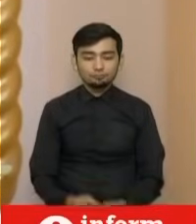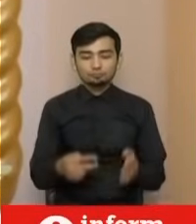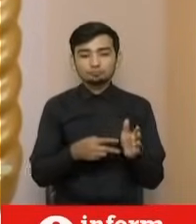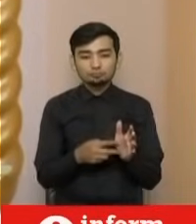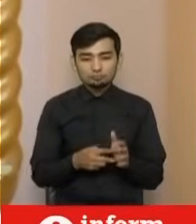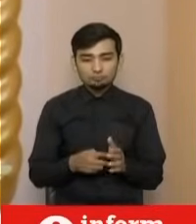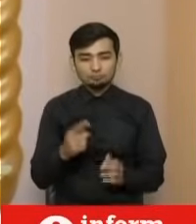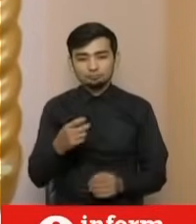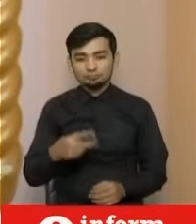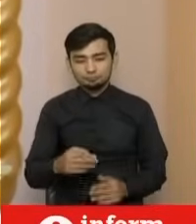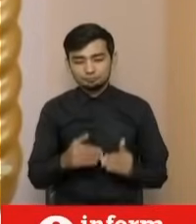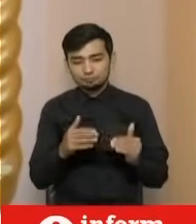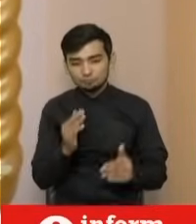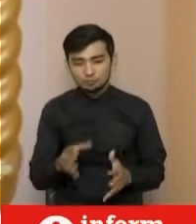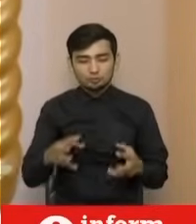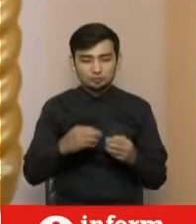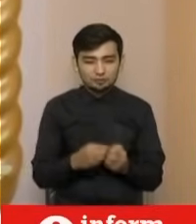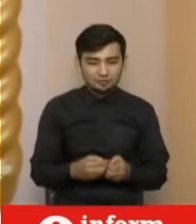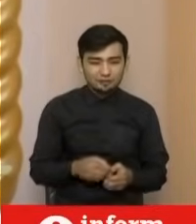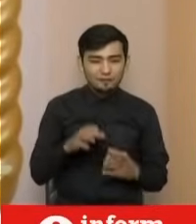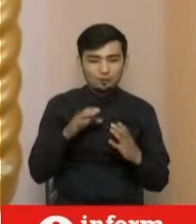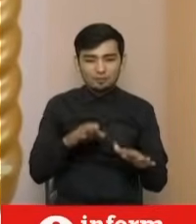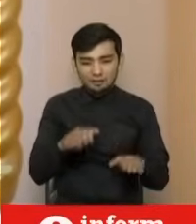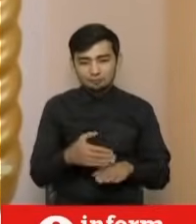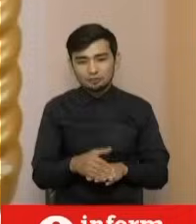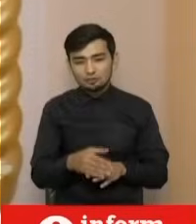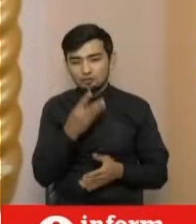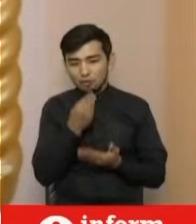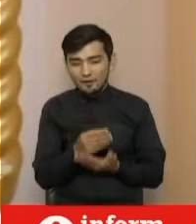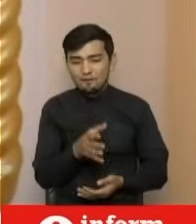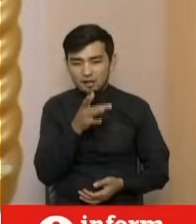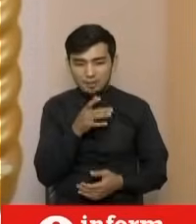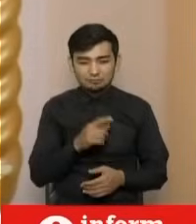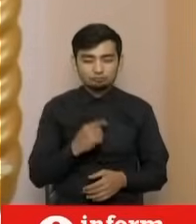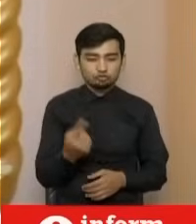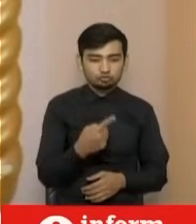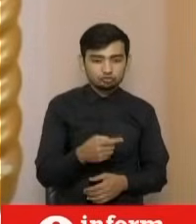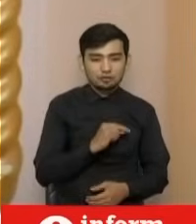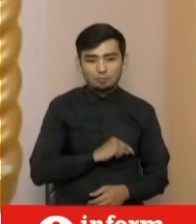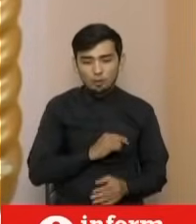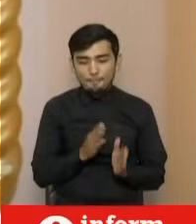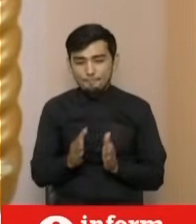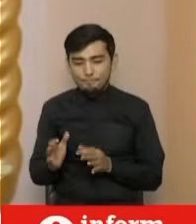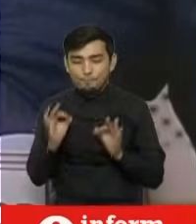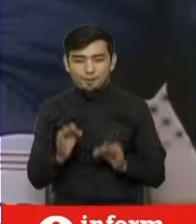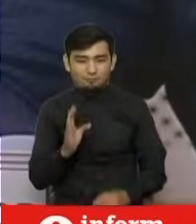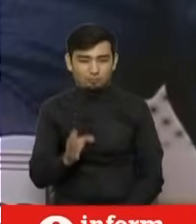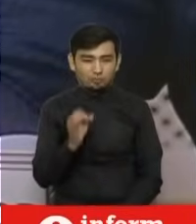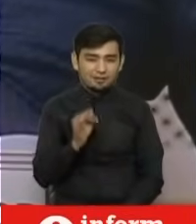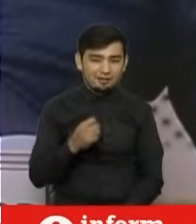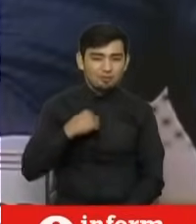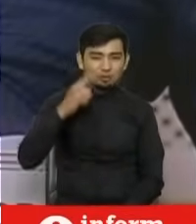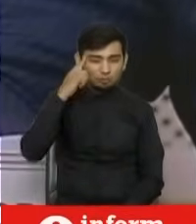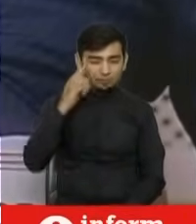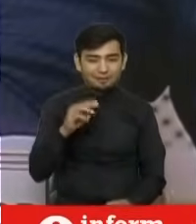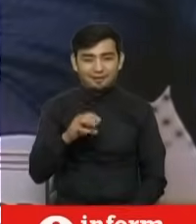общественному транспорту по регулярности выходить своевременно на линию и обеспечить регулярность в связи с этим мы думаем что